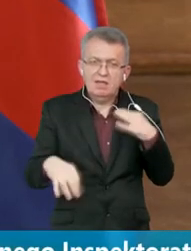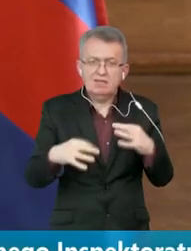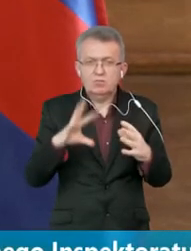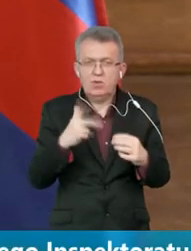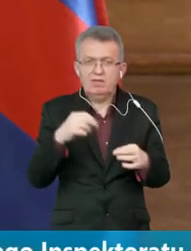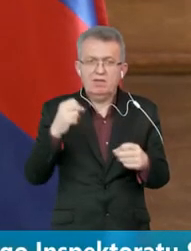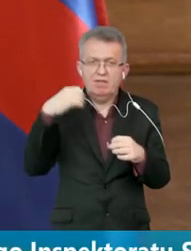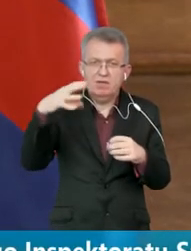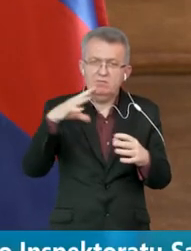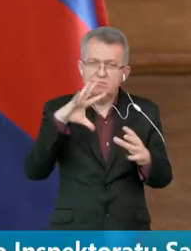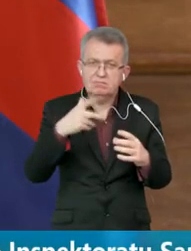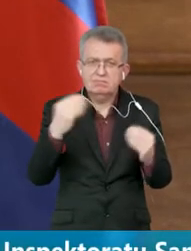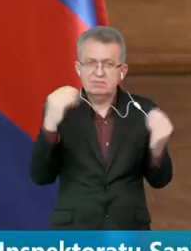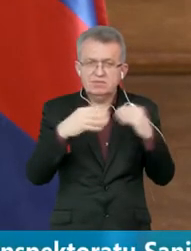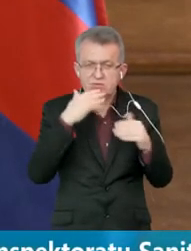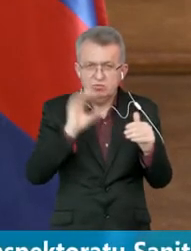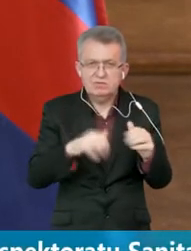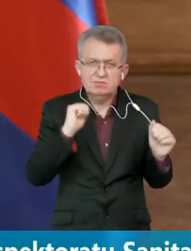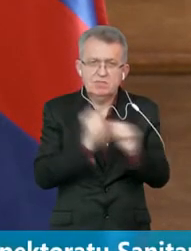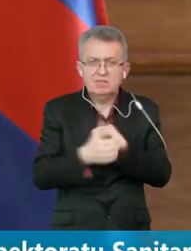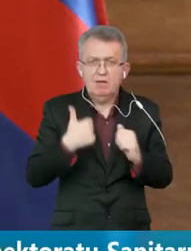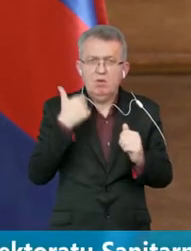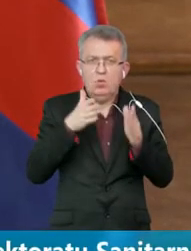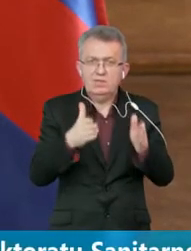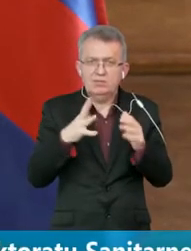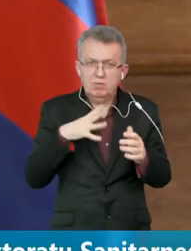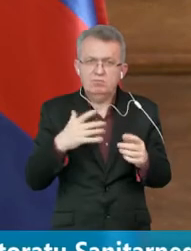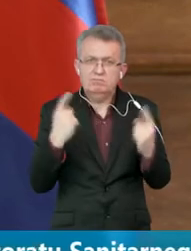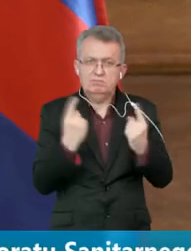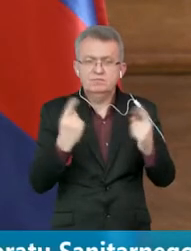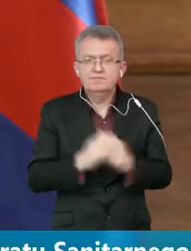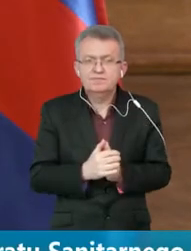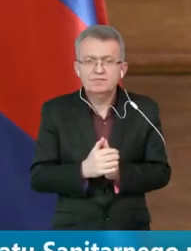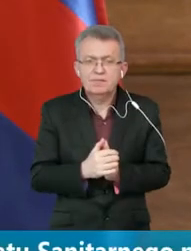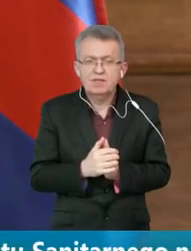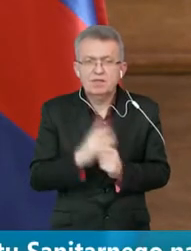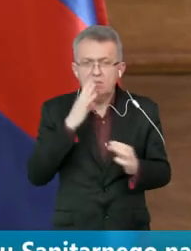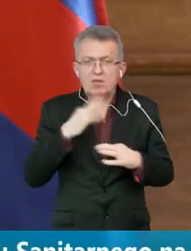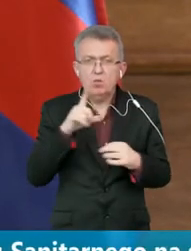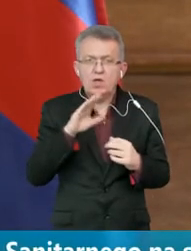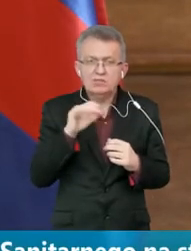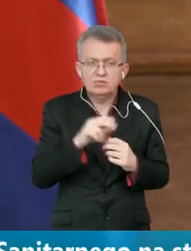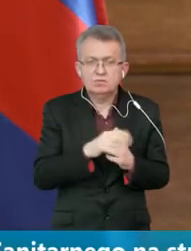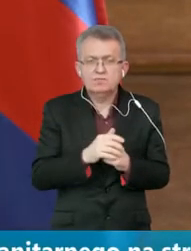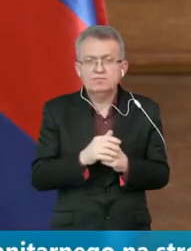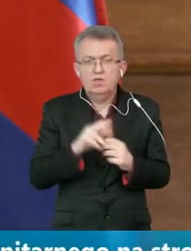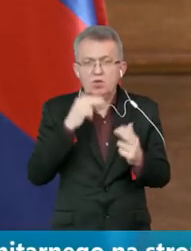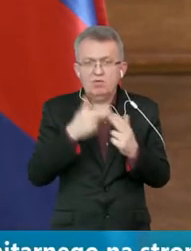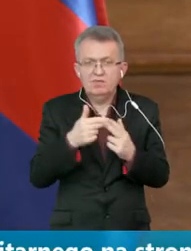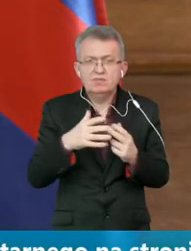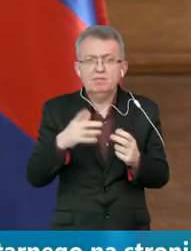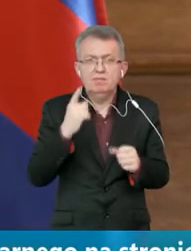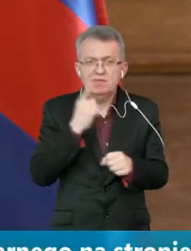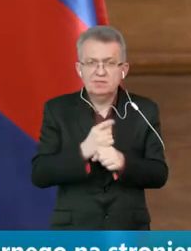Czy jest szansa na poprawę tych elementów, żeby nadać tej ulicy właściwy klimat? Panie Łukaszu, no, takie rozstrzygnięcia